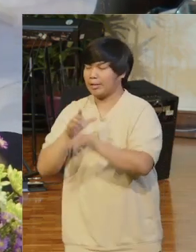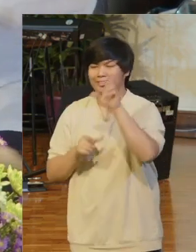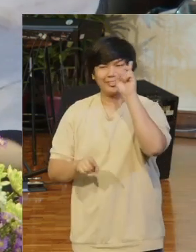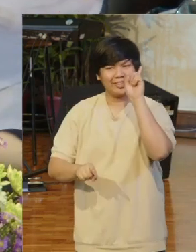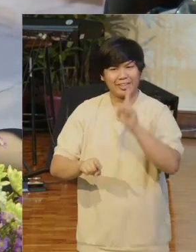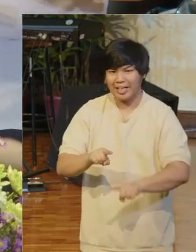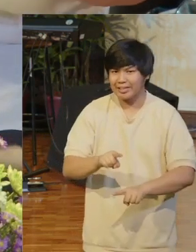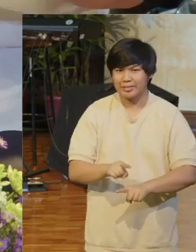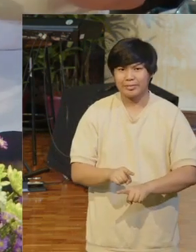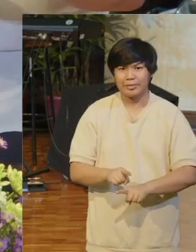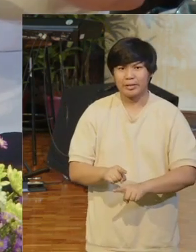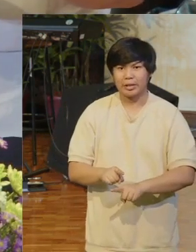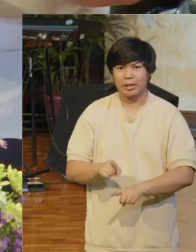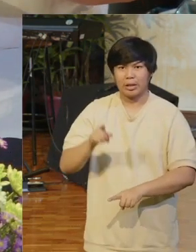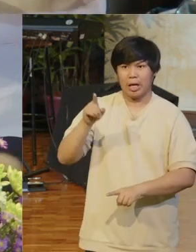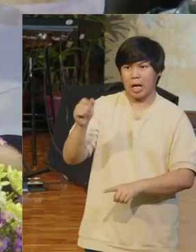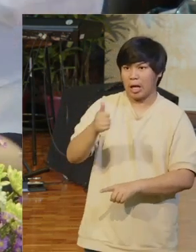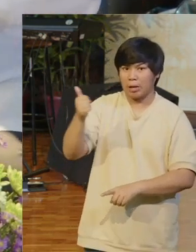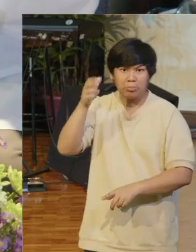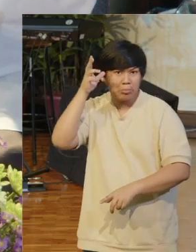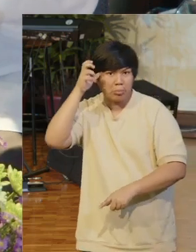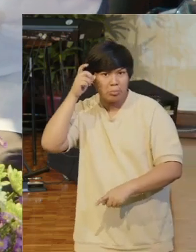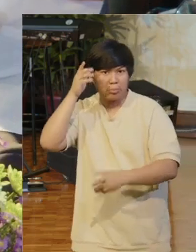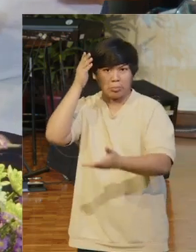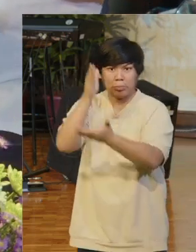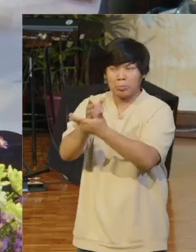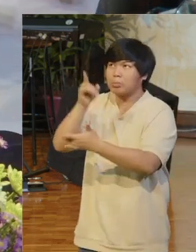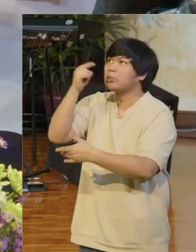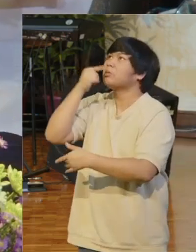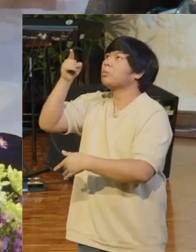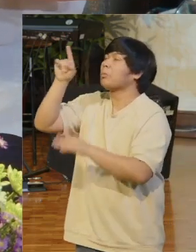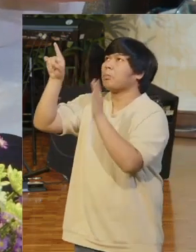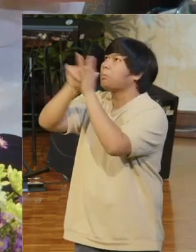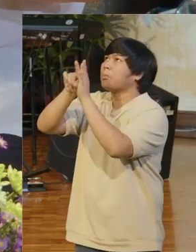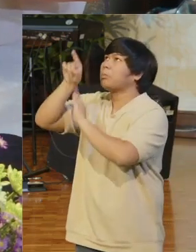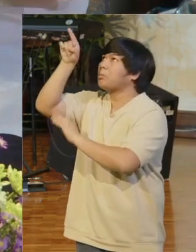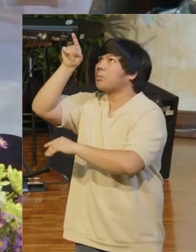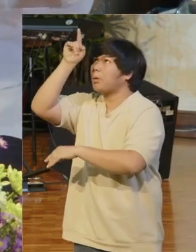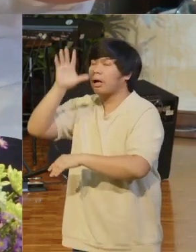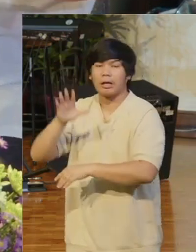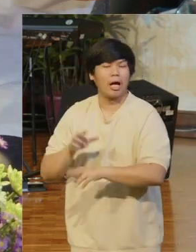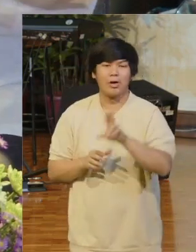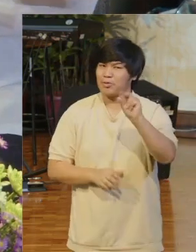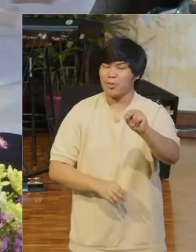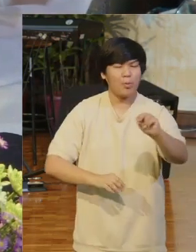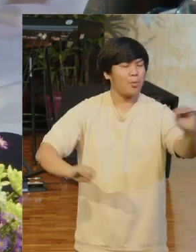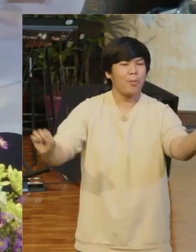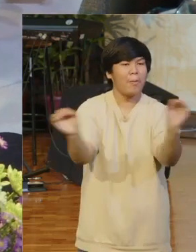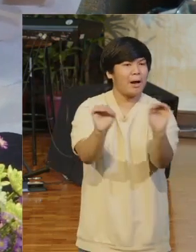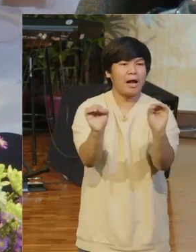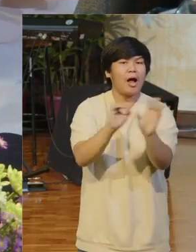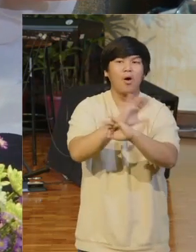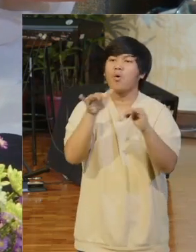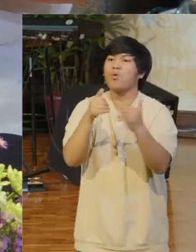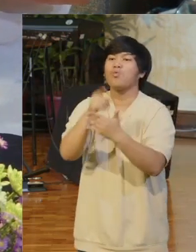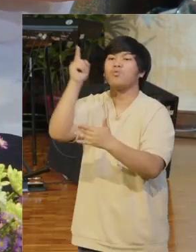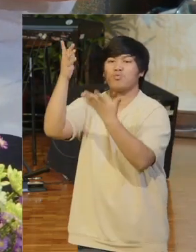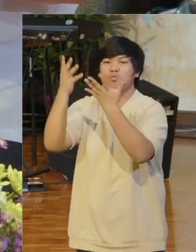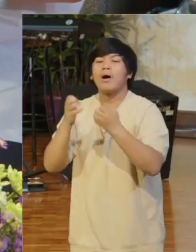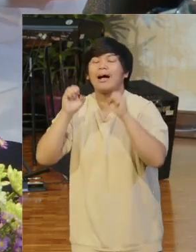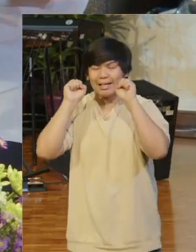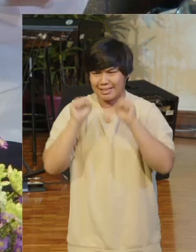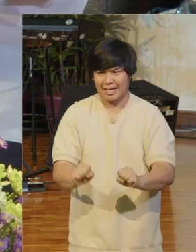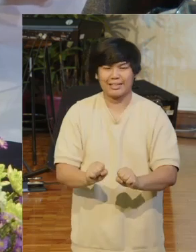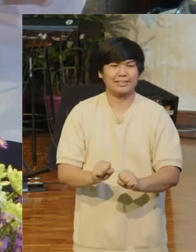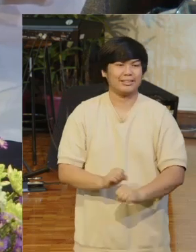walang makakahinto sa kanya, walang makakasabi sa kanya, hindi mo pwedeng gawin yan kasi lahat ng kanyang nais, pwede niyang gawin.